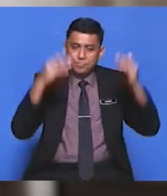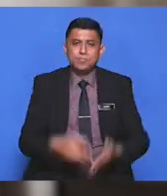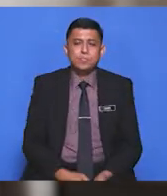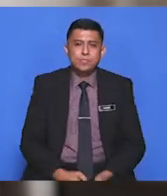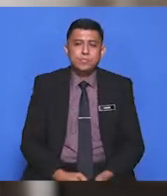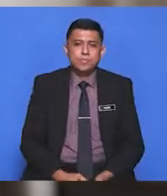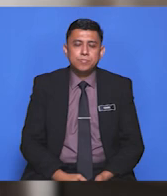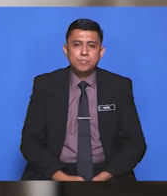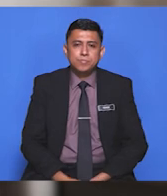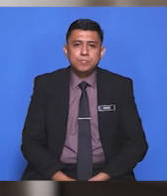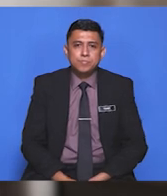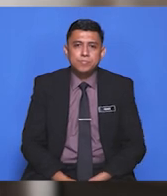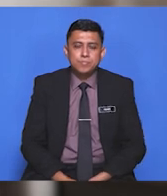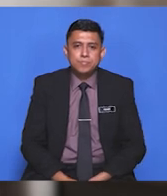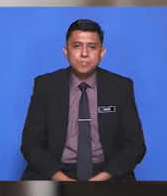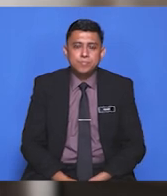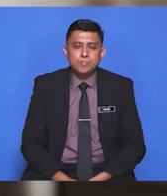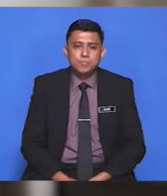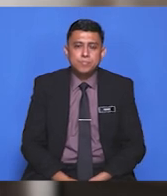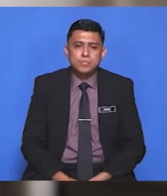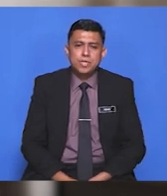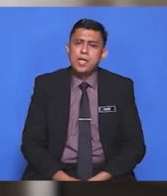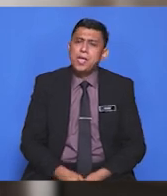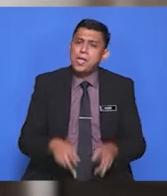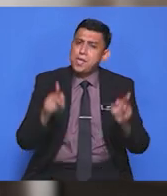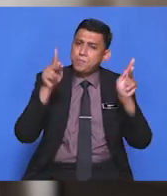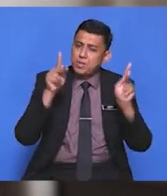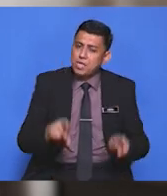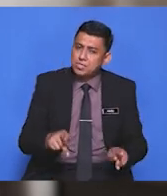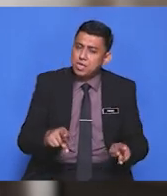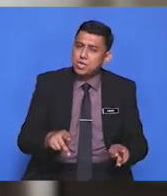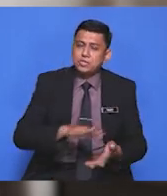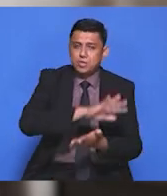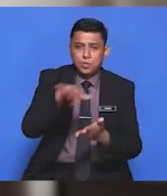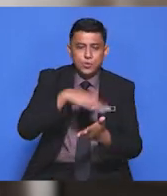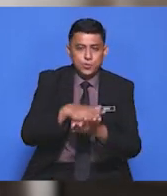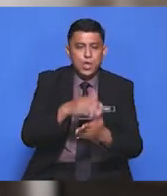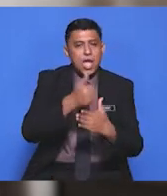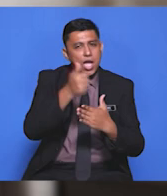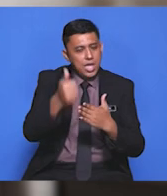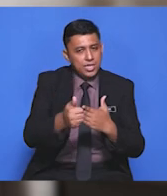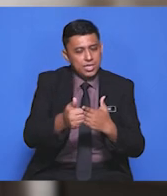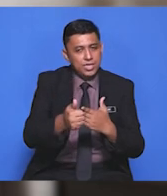and promotion. Para pelajar sekalian, di akhir sesi ini,